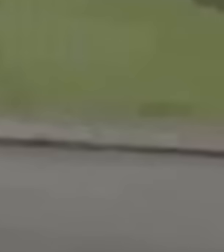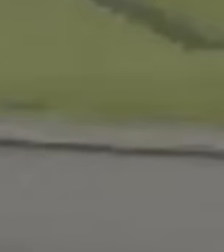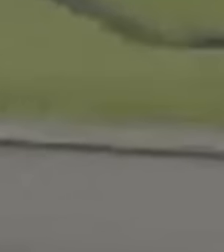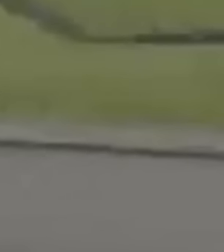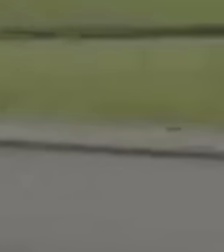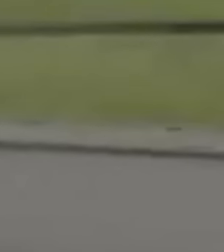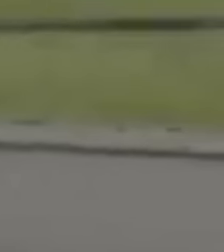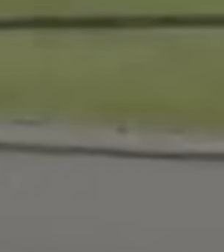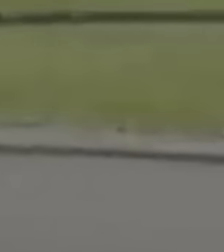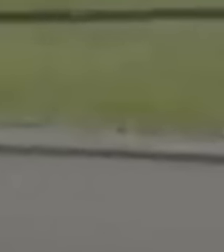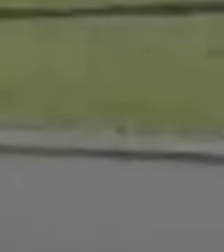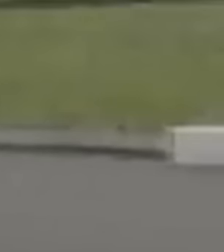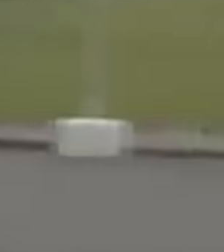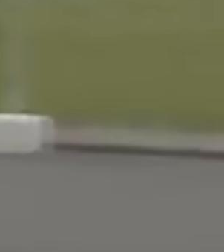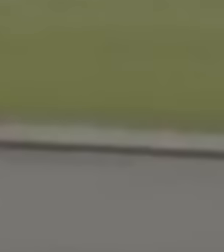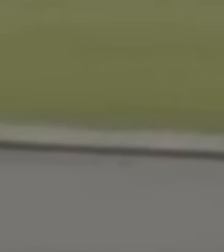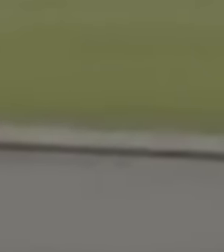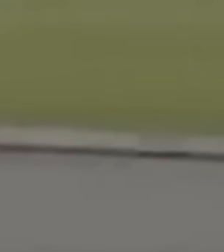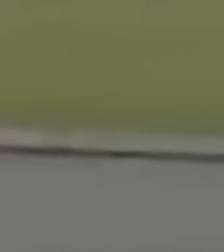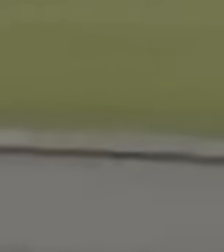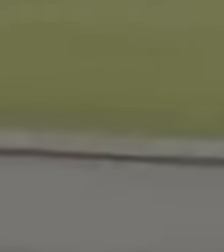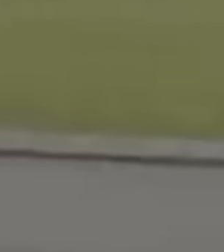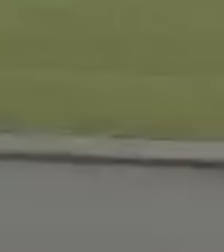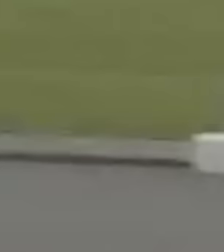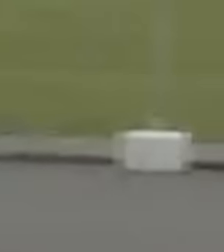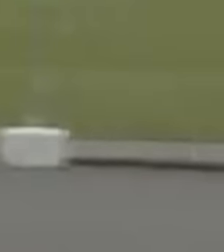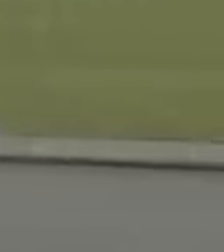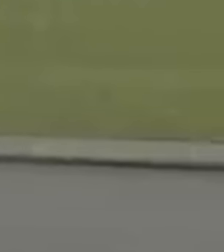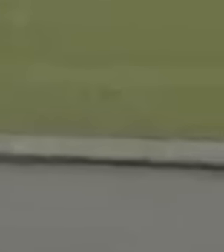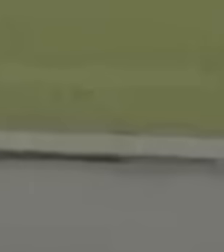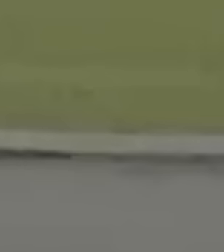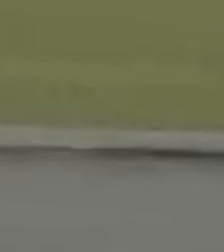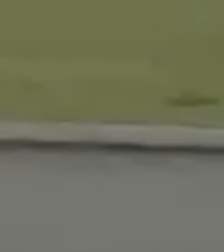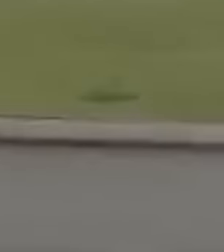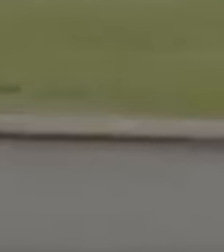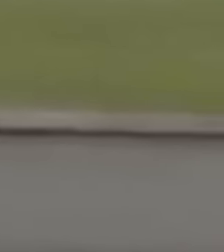ஜனாதிபதி அனுரகுமார திசாநாயக்க அவர்கள் வருகை தந்து கொண்டிருக்கின்றார். அதுரபான காட்சிகளை பார்க்கலாம்.